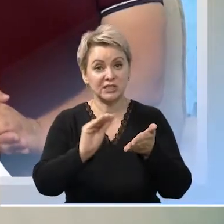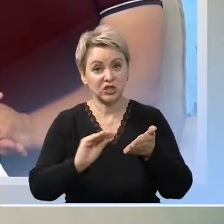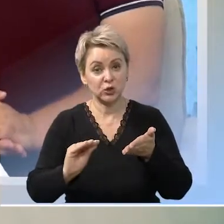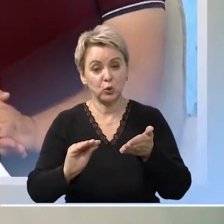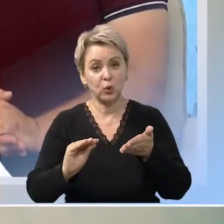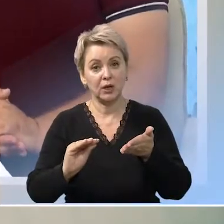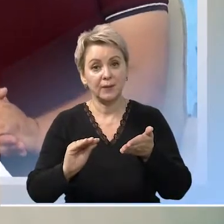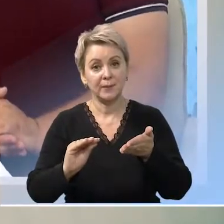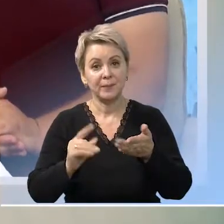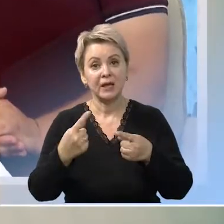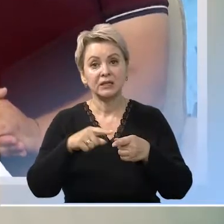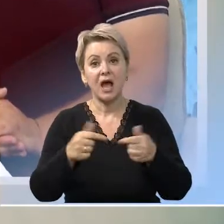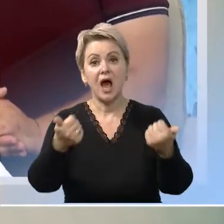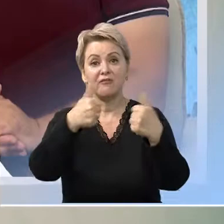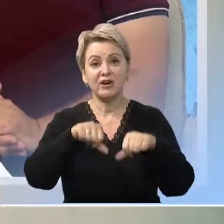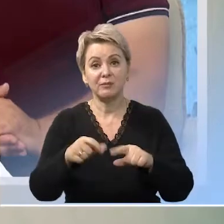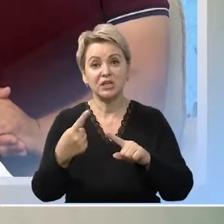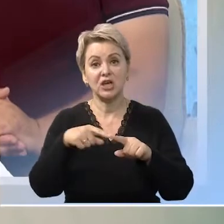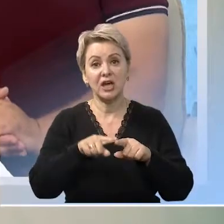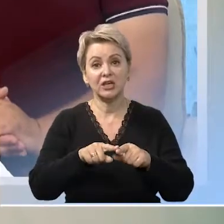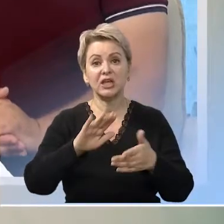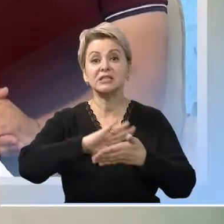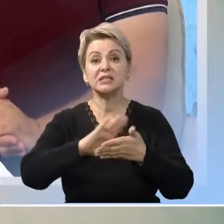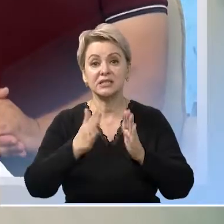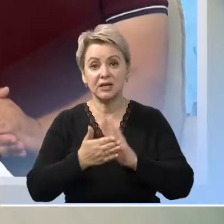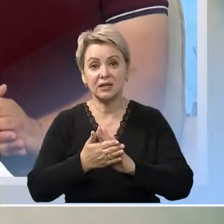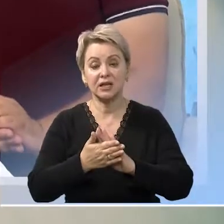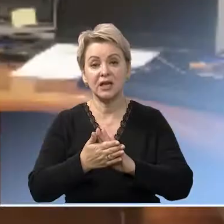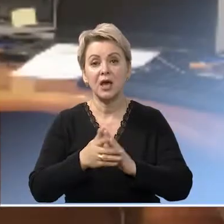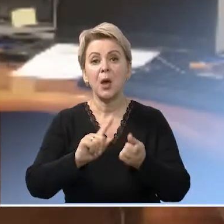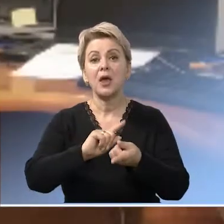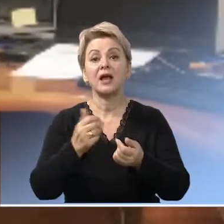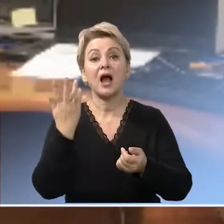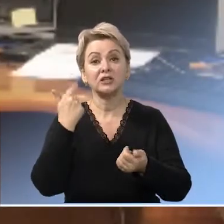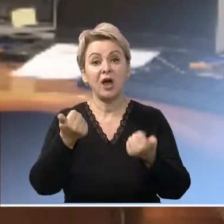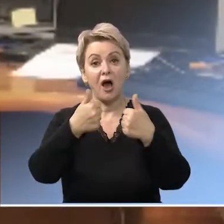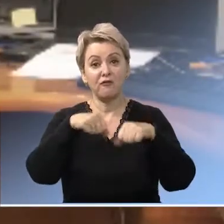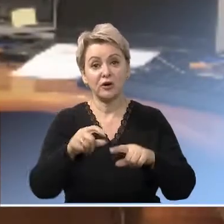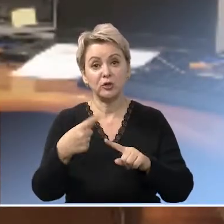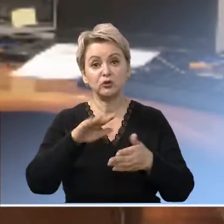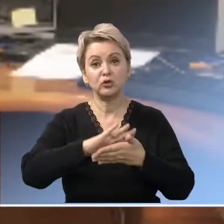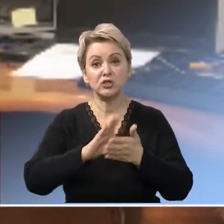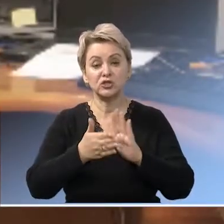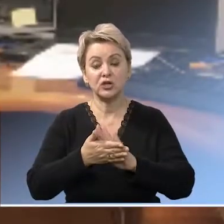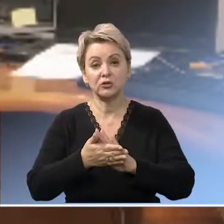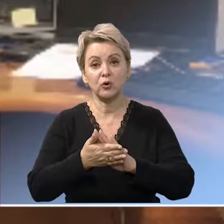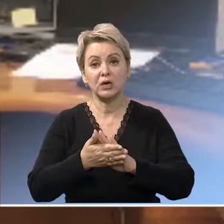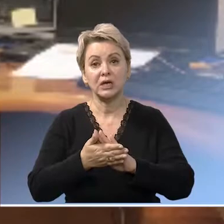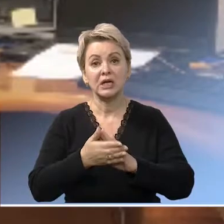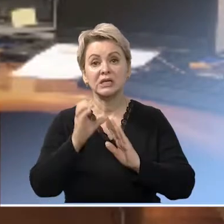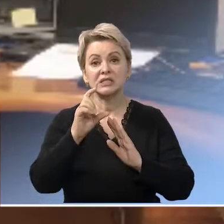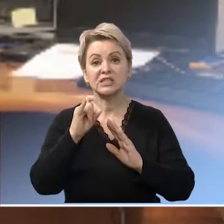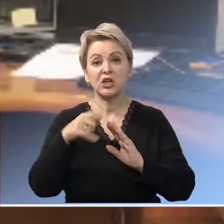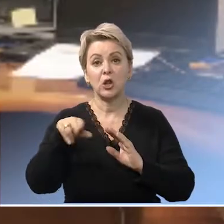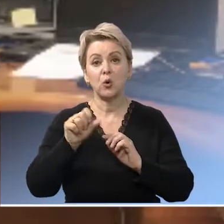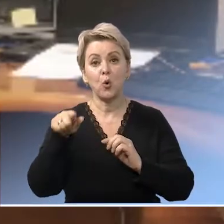ссылку для оформления этой безопасной сделки. И при оформлении этой сделки ссылки,